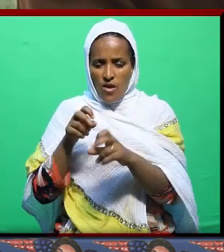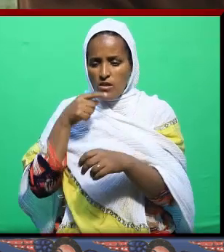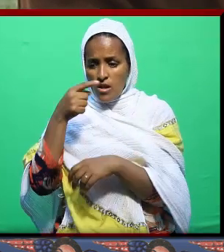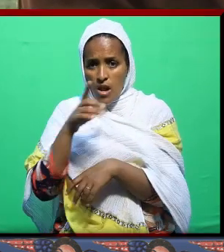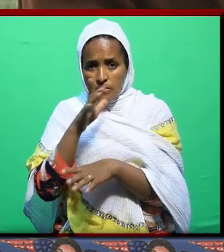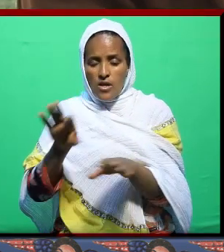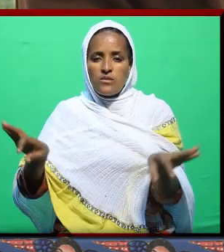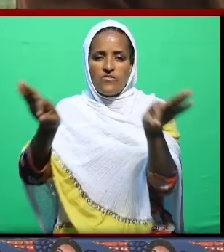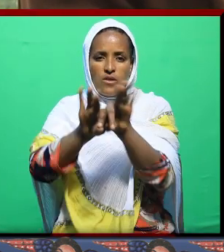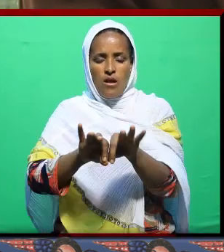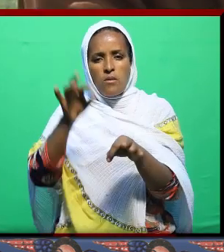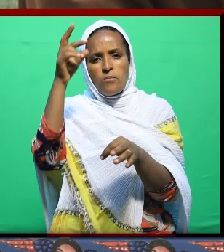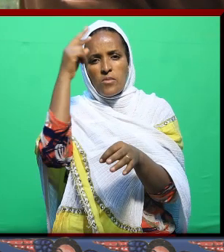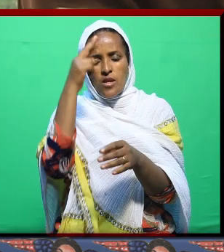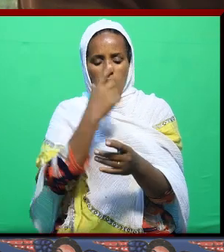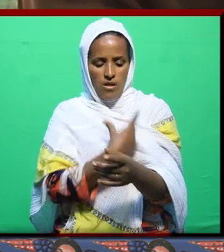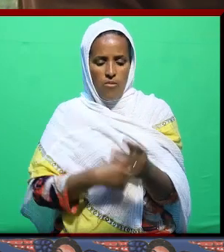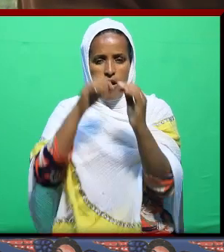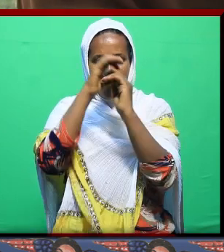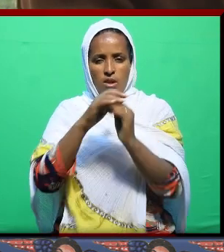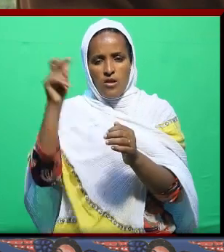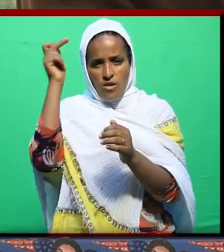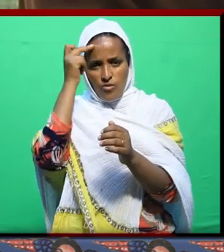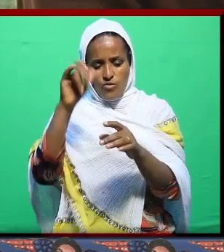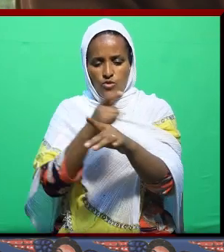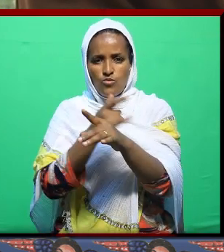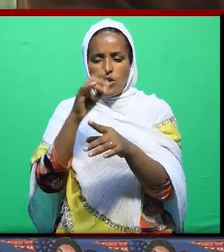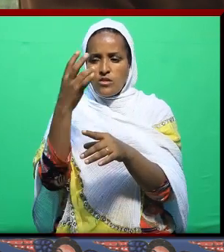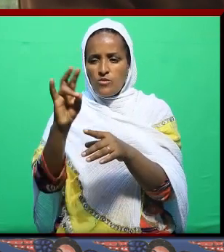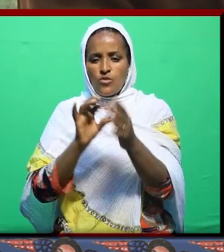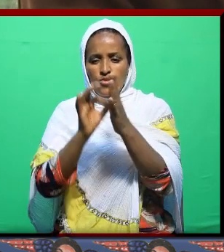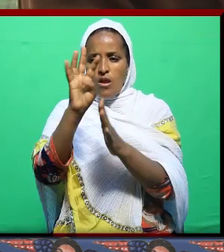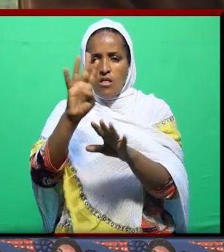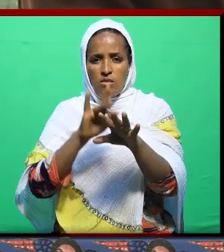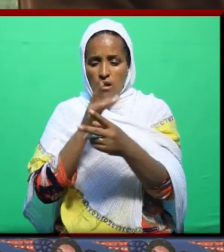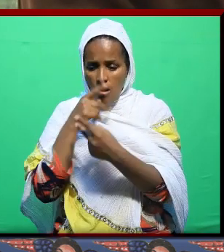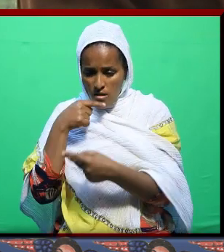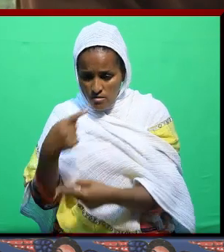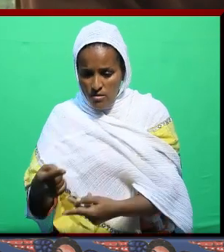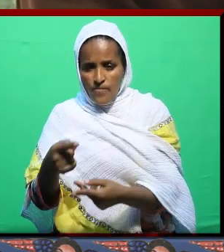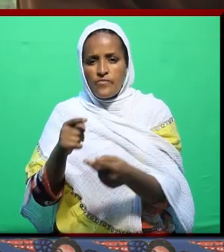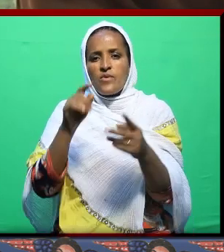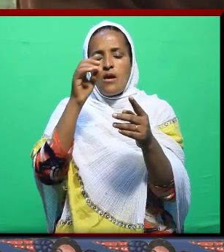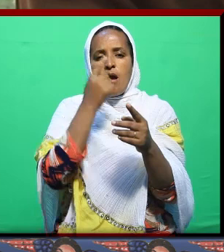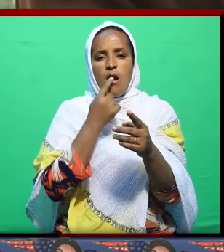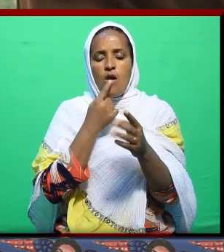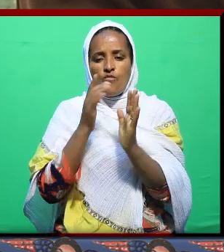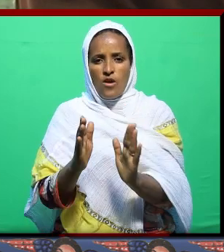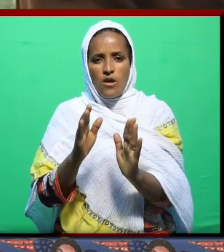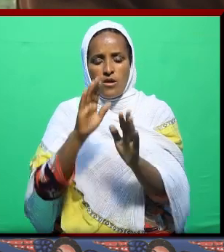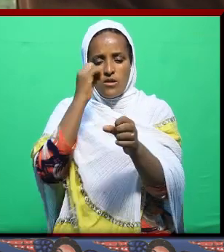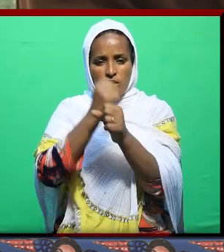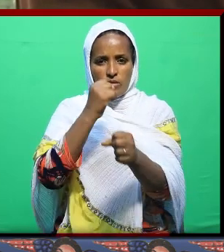ክፋትን ላለመናገር ያስፈልጋል። ምክንያቱም ልበ አምላክ ዳዊት በመዝሙር 17 ቁጥር 4 ላይ እንደተናገረ ከመይን